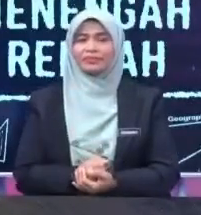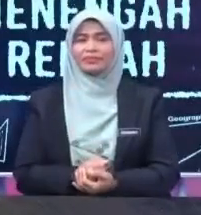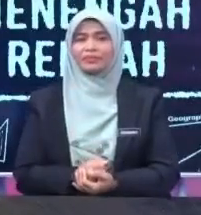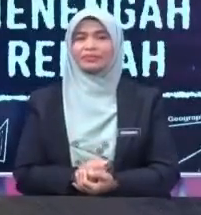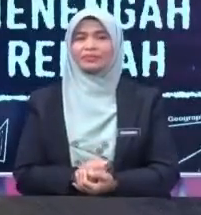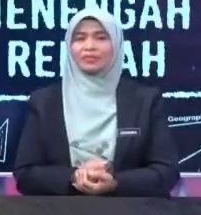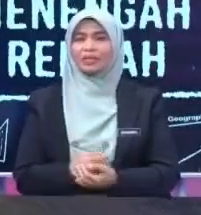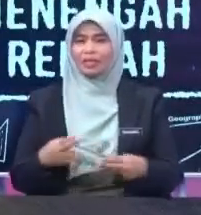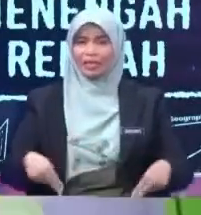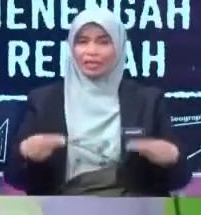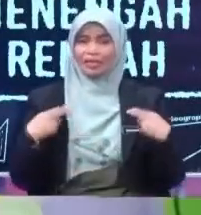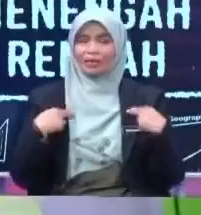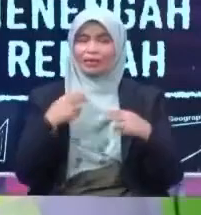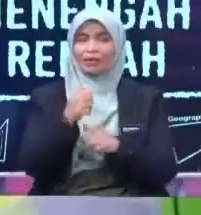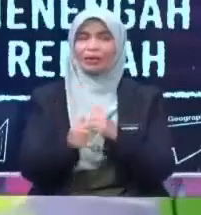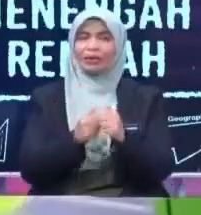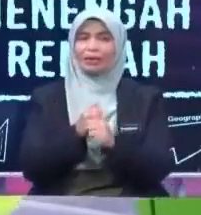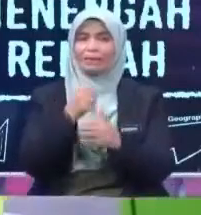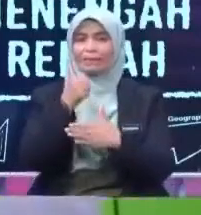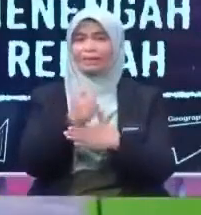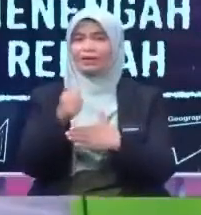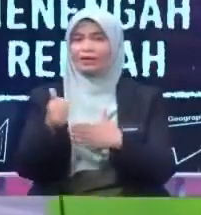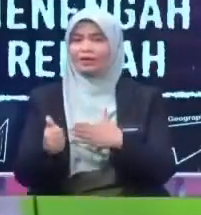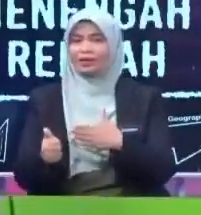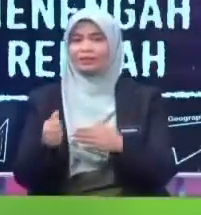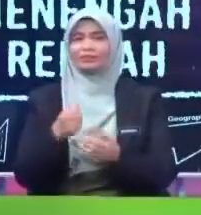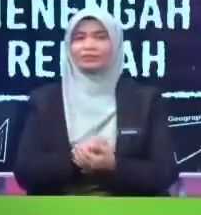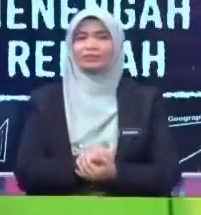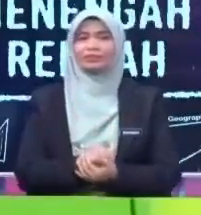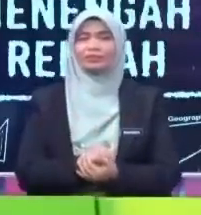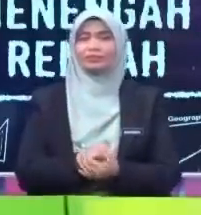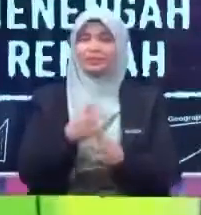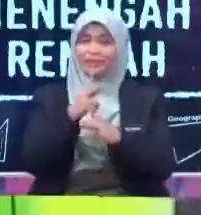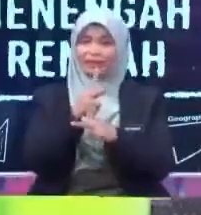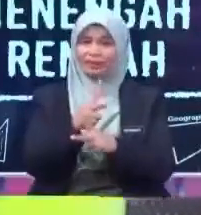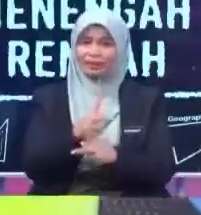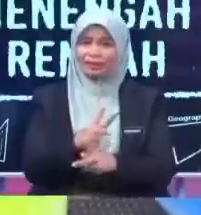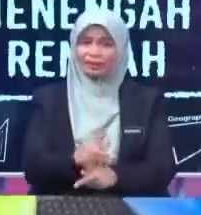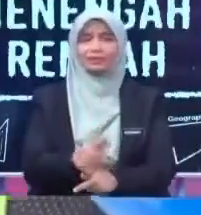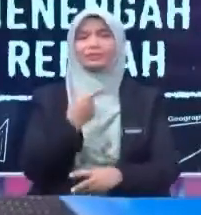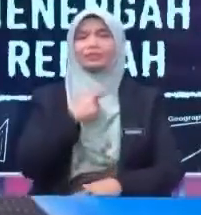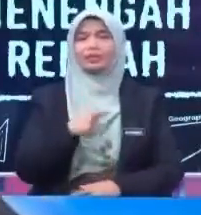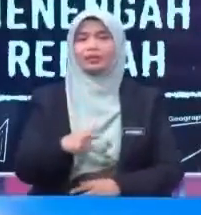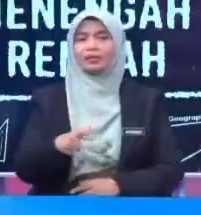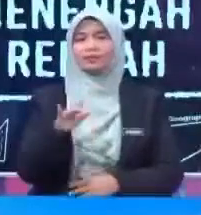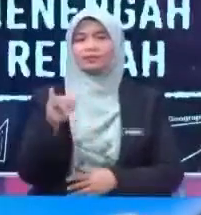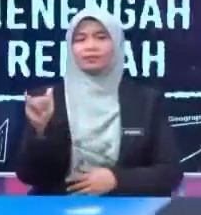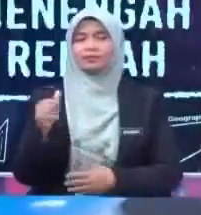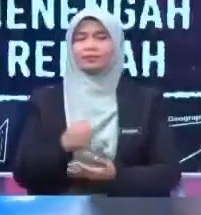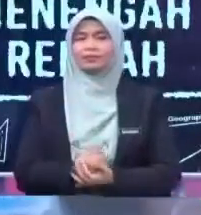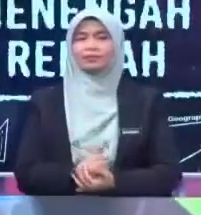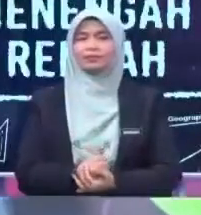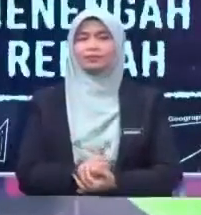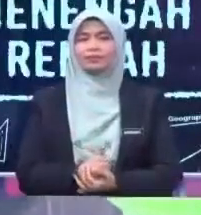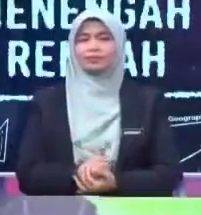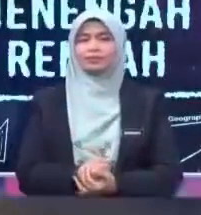Ada kehidupan alam akhirat. Ya, alam akhirat, kita kekal abadi di situ selama-lamanya. Selama-lamanya kita akan